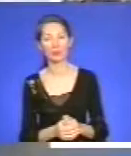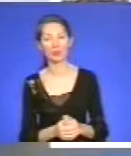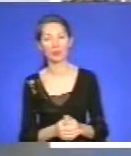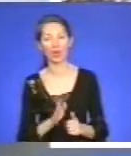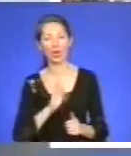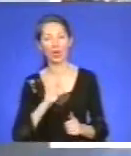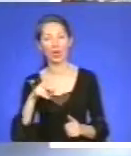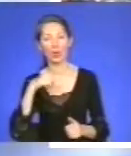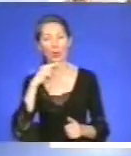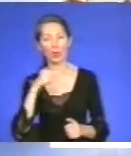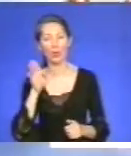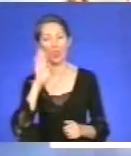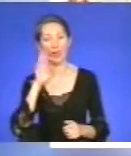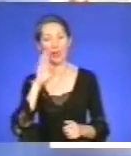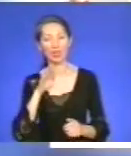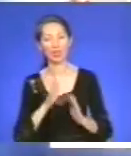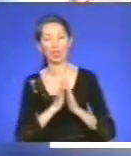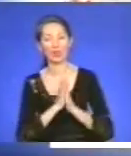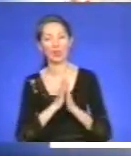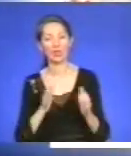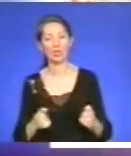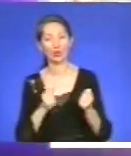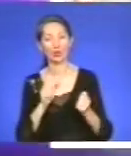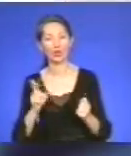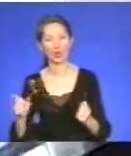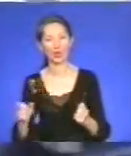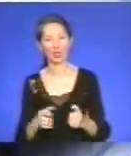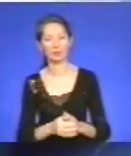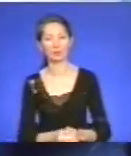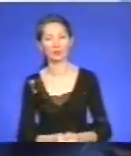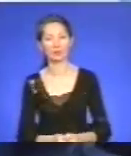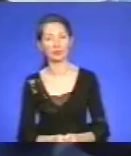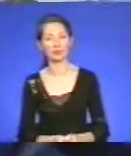Будьте обережними на воді, закликають рятувальники.